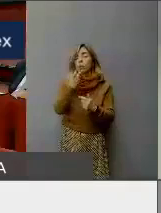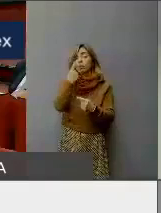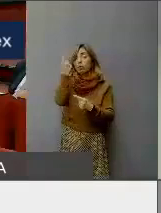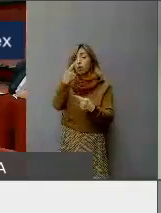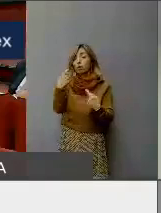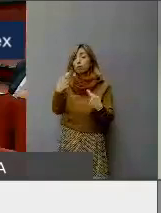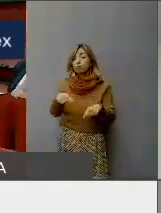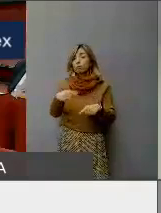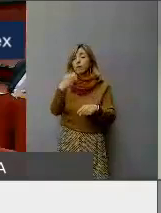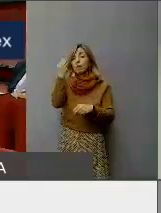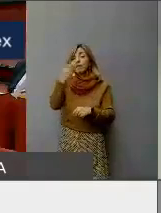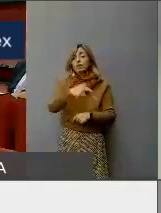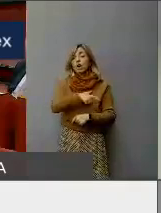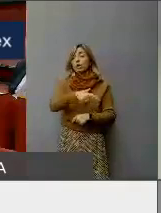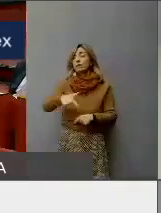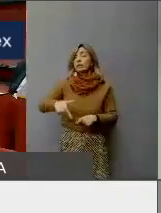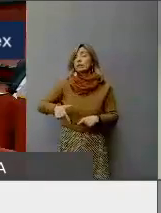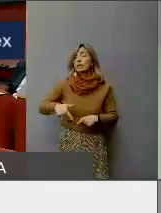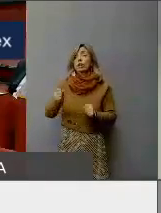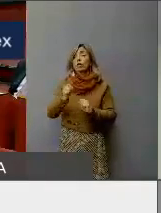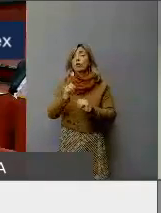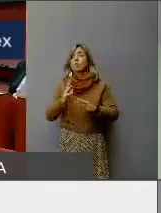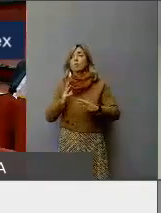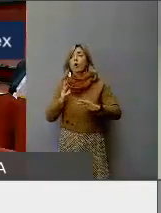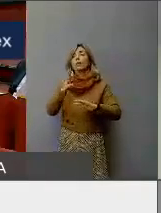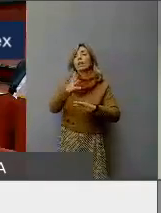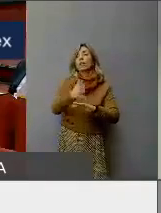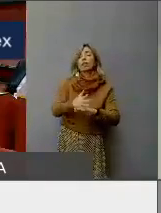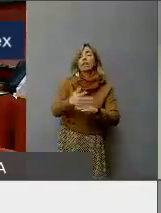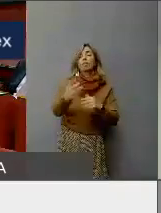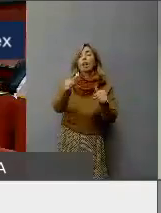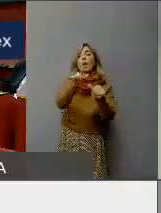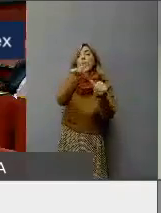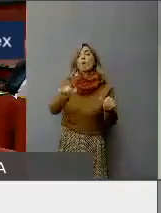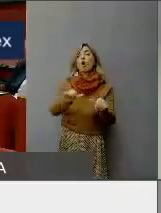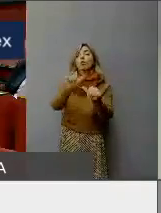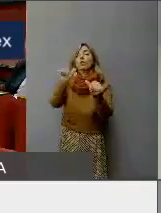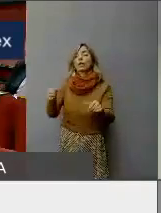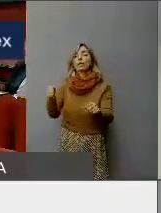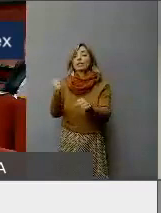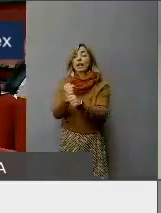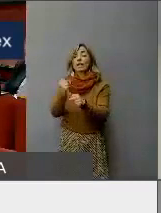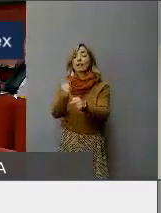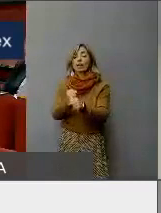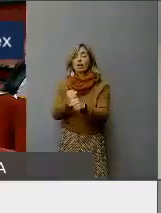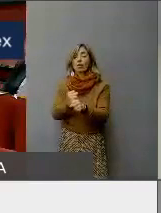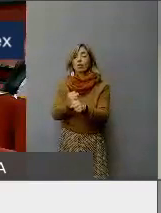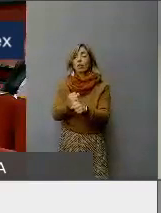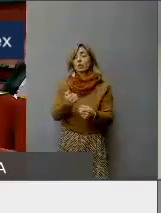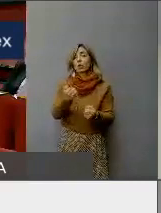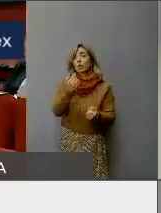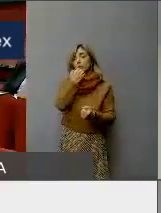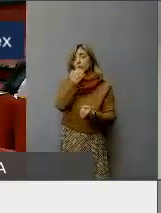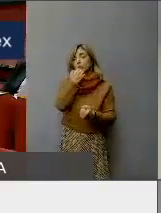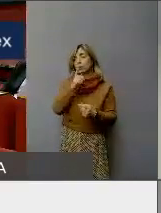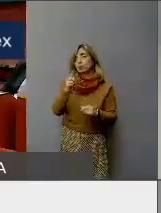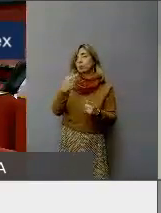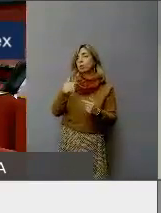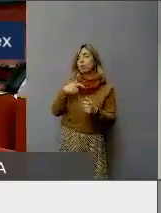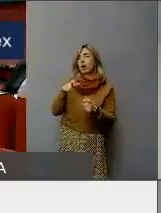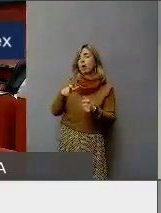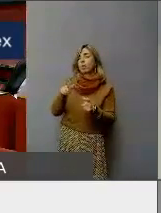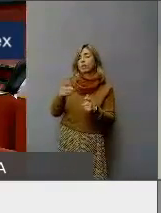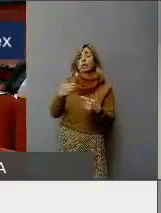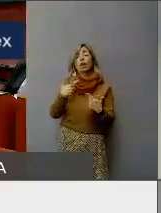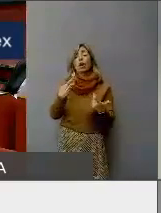rodi fuori si può dire quello che vuole ma non può intervenire sulle moderne che qui fino a chi come il pare che abbia obbligato ha